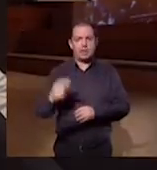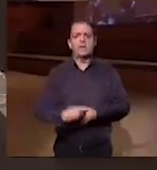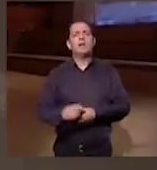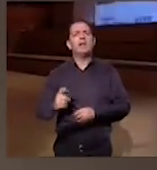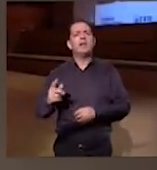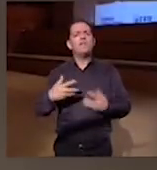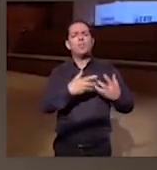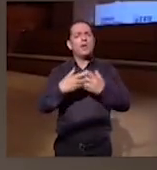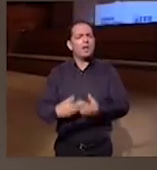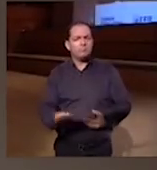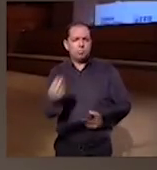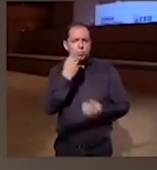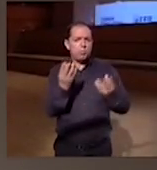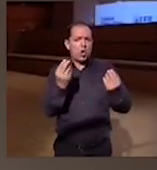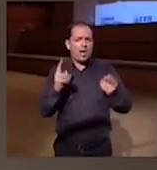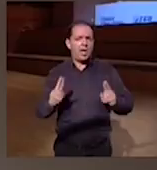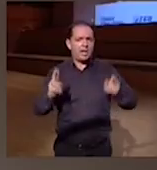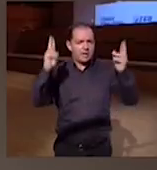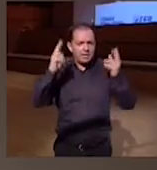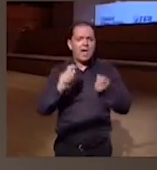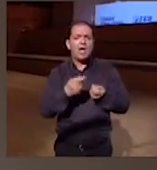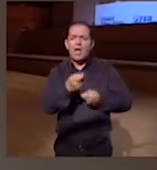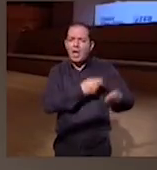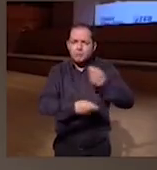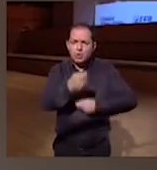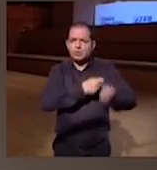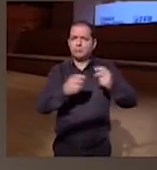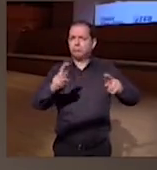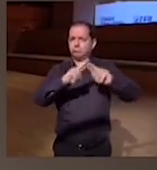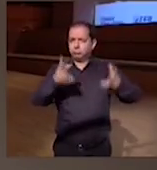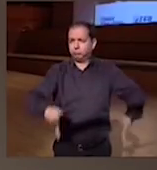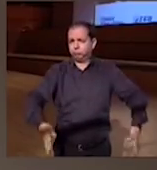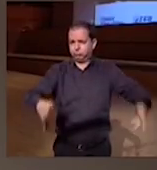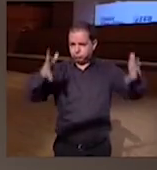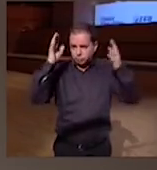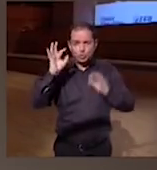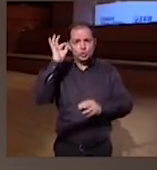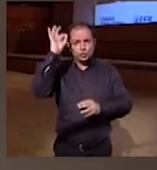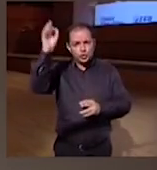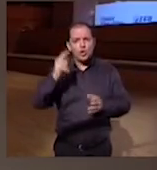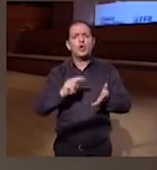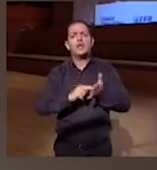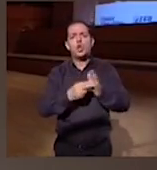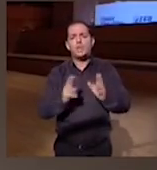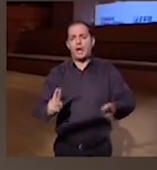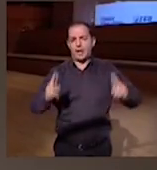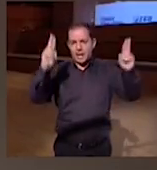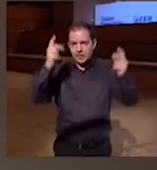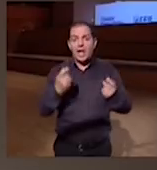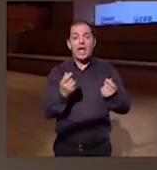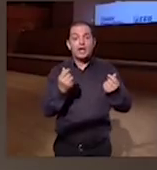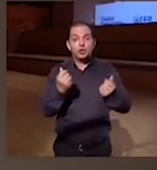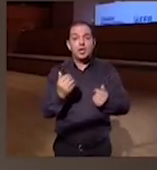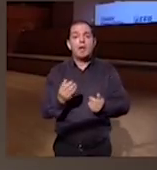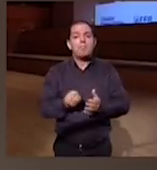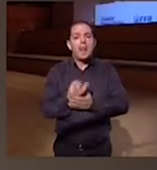ενεργοβόρων βιομηχανιών και μεταποιητικών μονάδων με στόχο την εξοικονόμηση ενέργειας και τη μείωση του κόστους